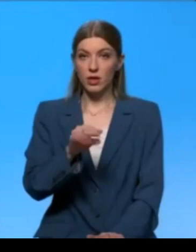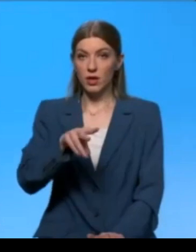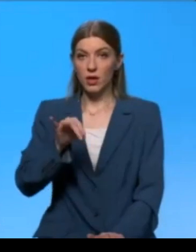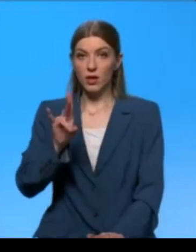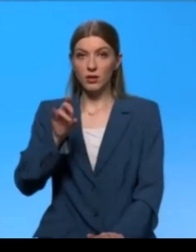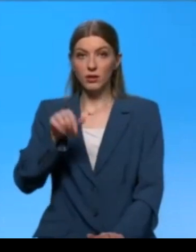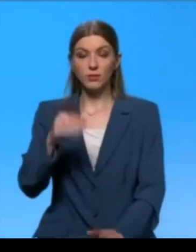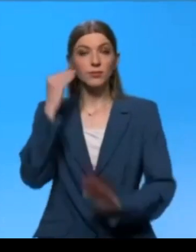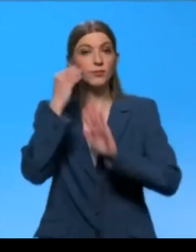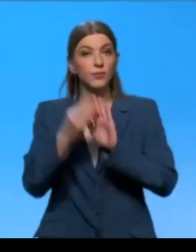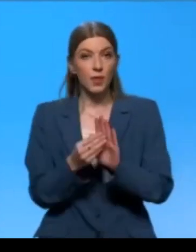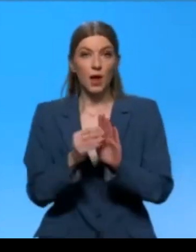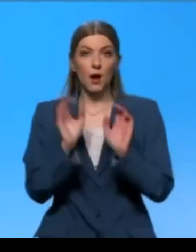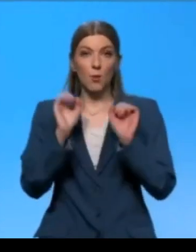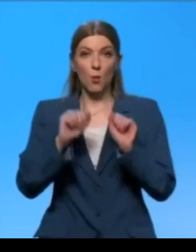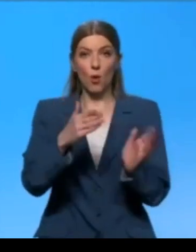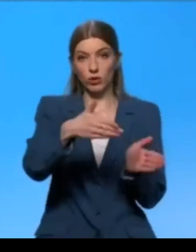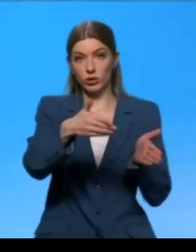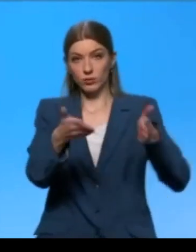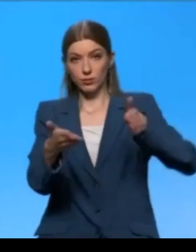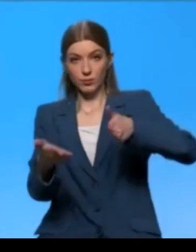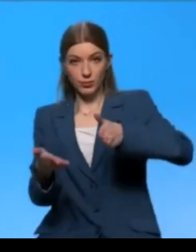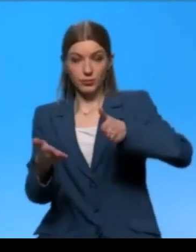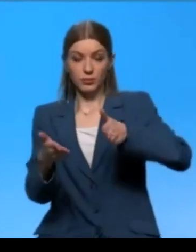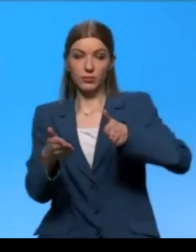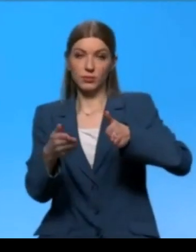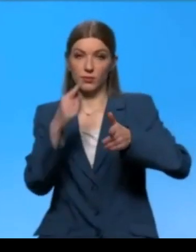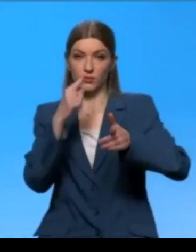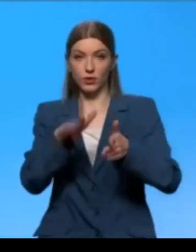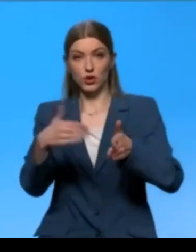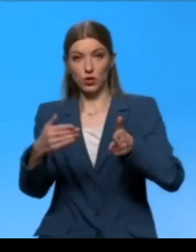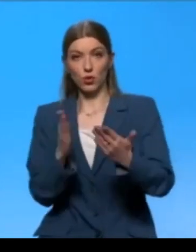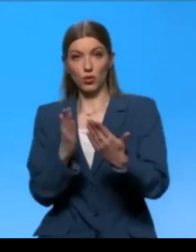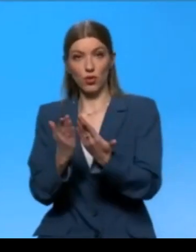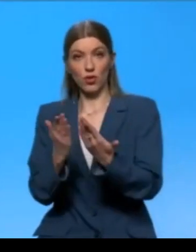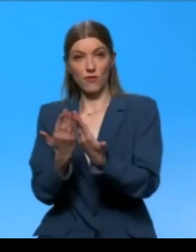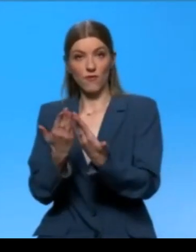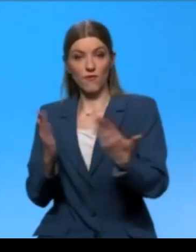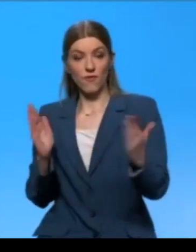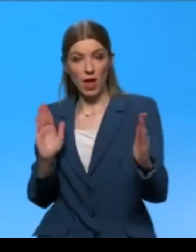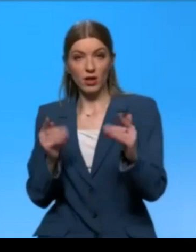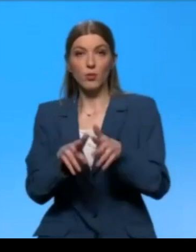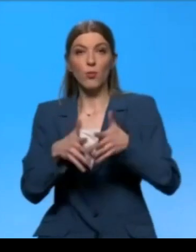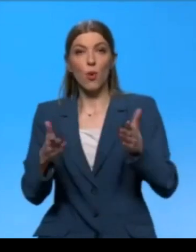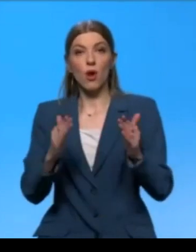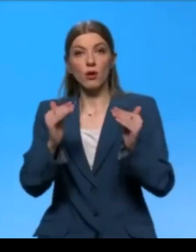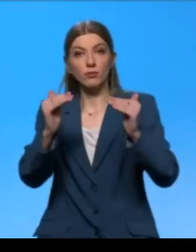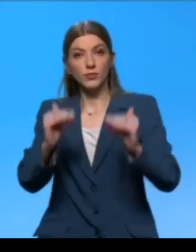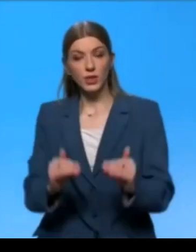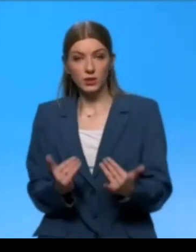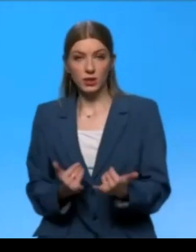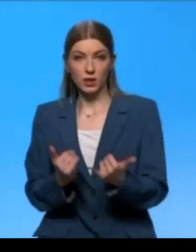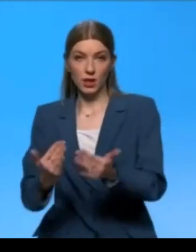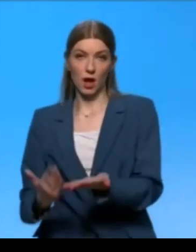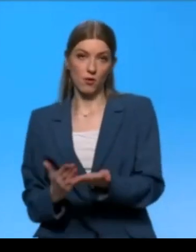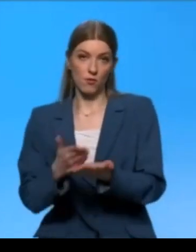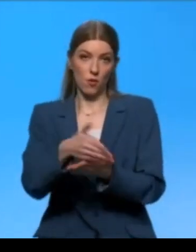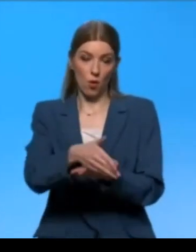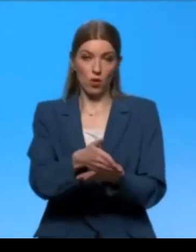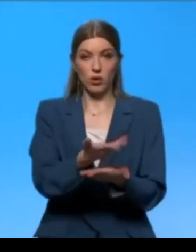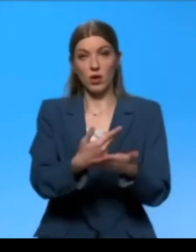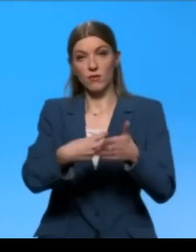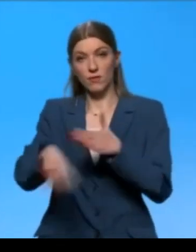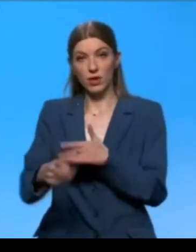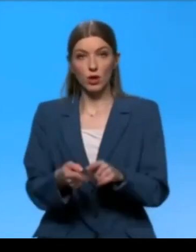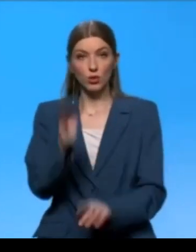водитель может наклонить его вправо в сторону двери и создать более низкую платформу для входа и выхода это Особенно удобно для